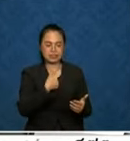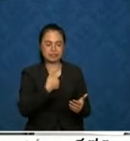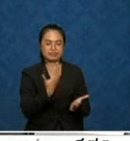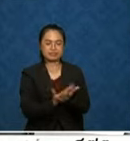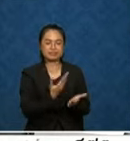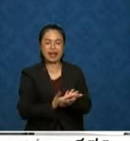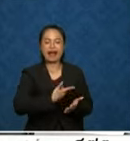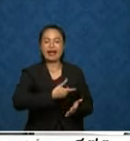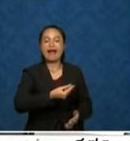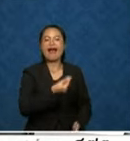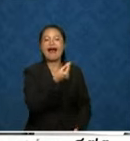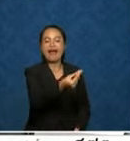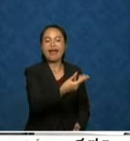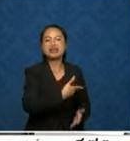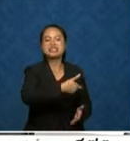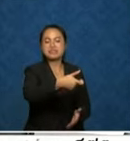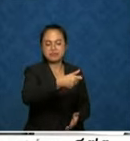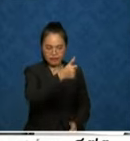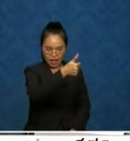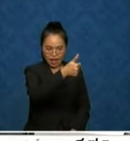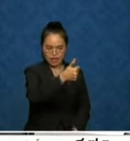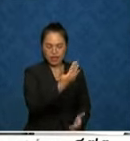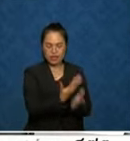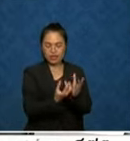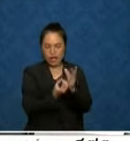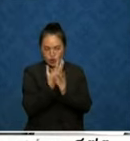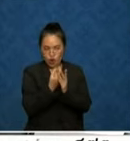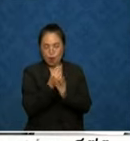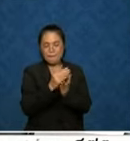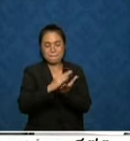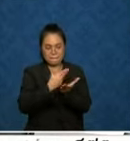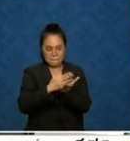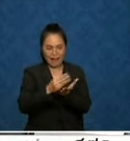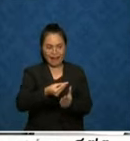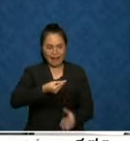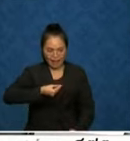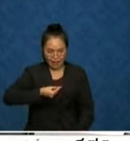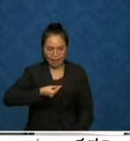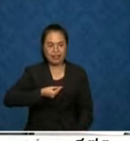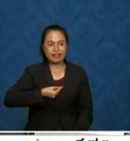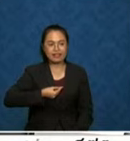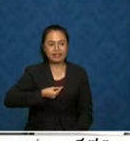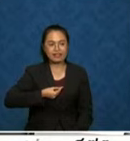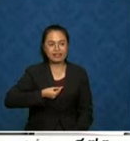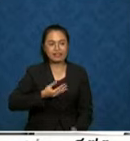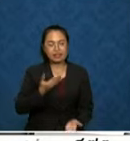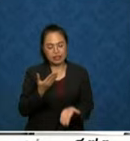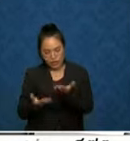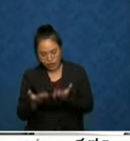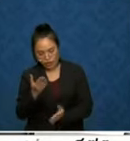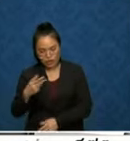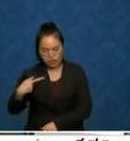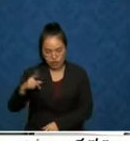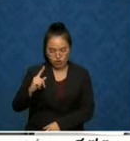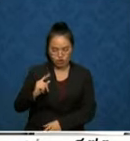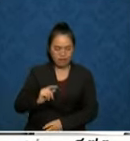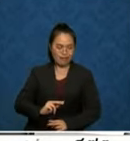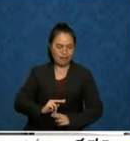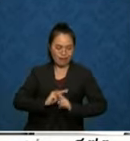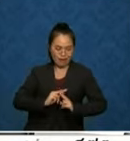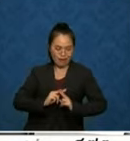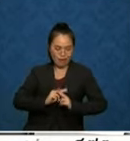างก็ดีนะครับหรือแบ่งปันสัดส่วนให้เข้ากับตัวเองเอาประโยชน์เข้าตัวเองน